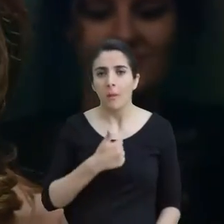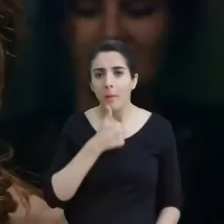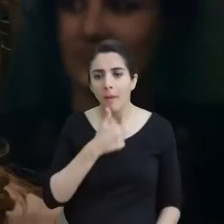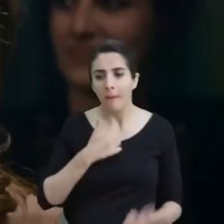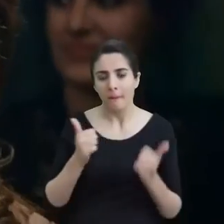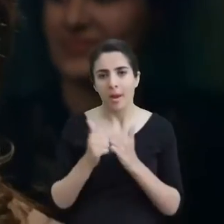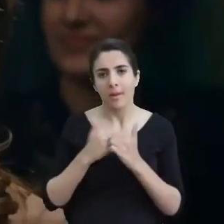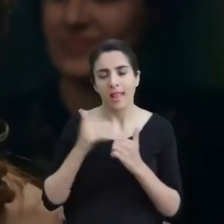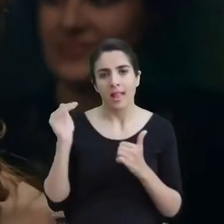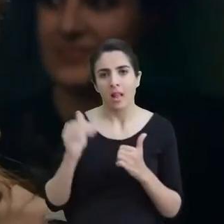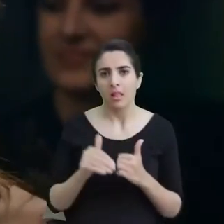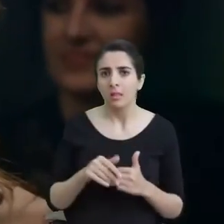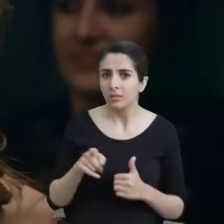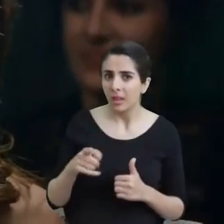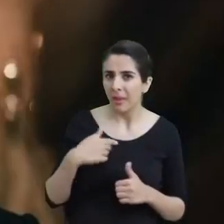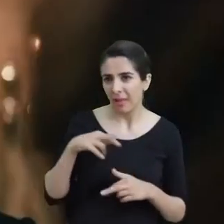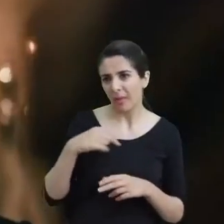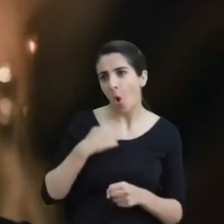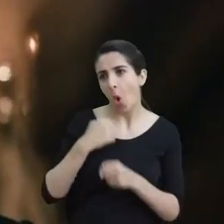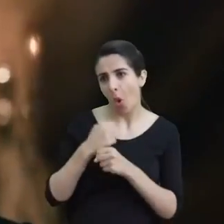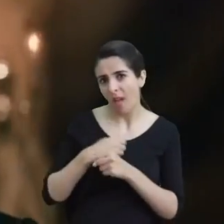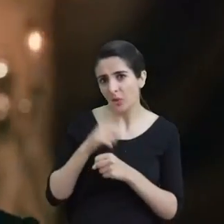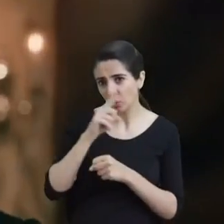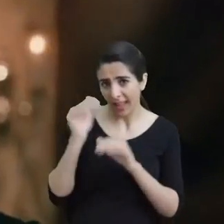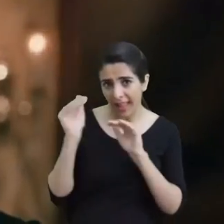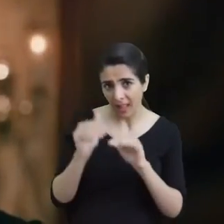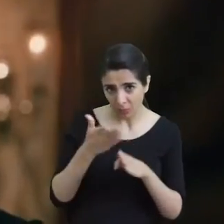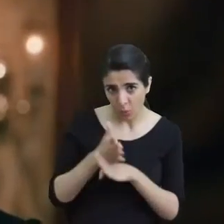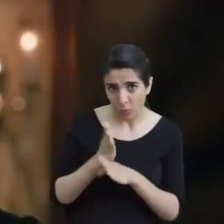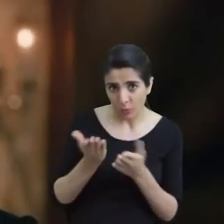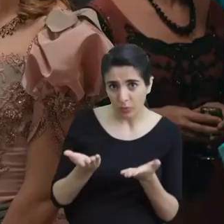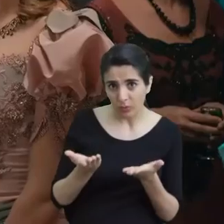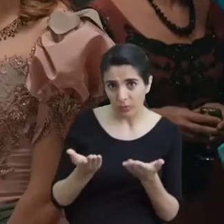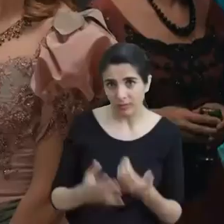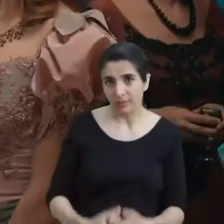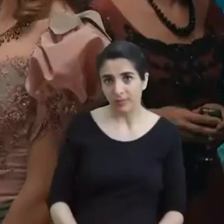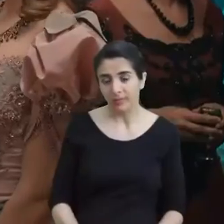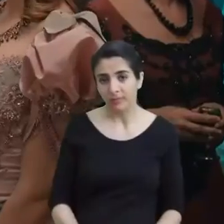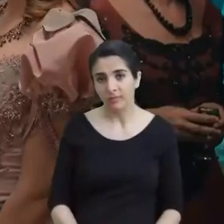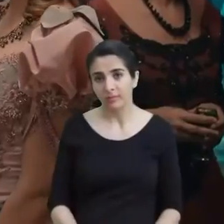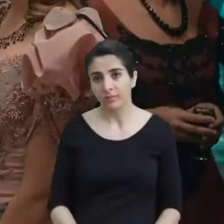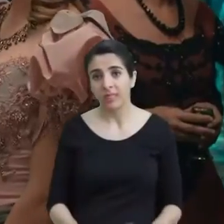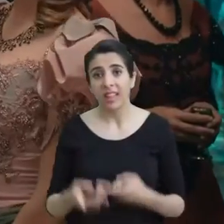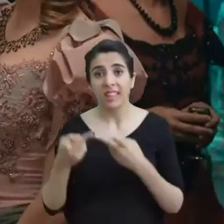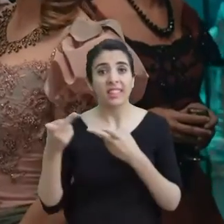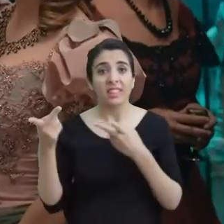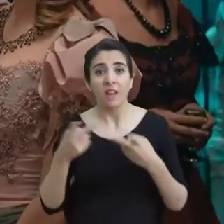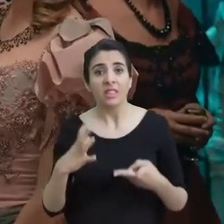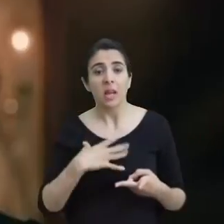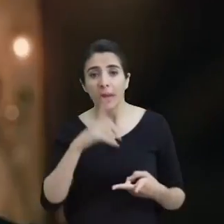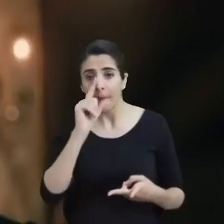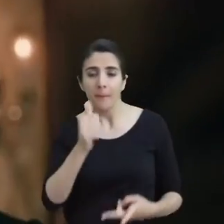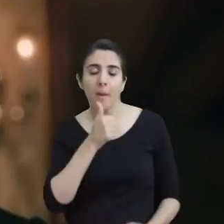Babamın kavalyesiyim. Siz de benim gibi görev icabı buradasınız anlaşılan. Öyle mi? Davetin sahibi